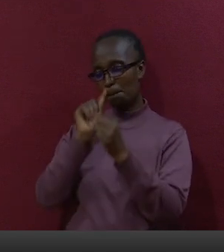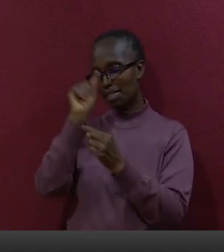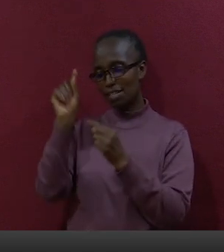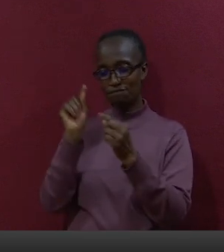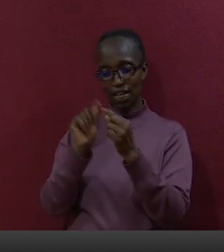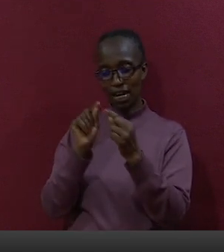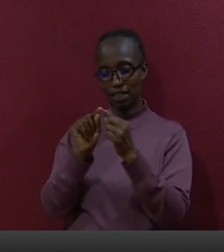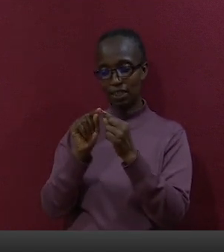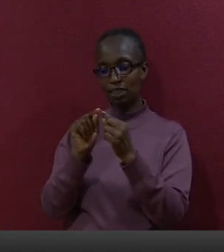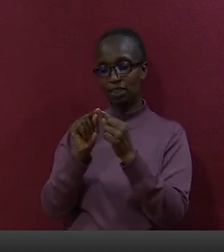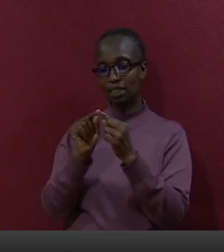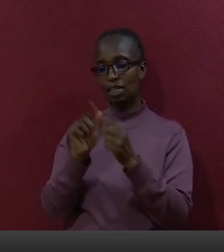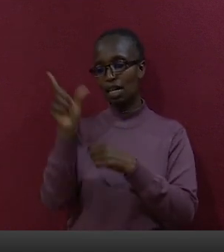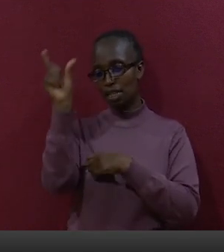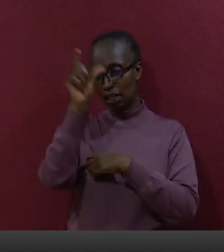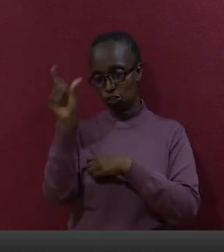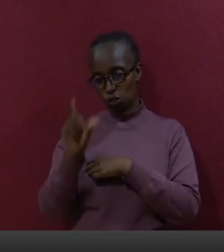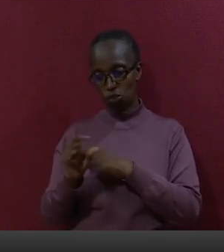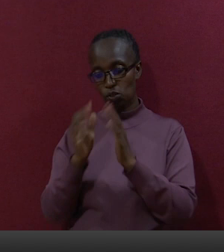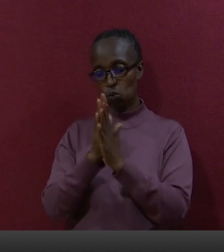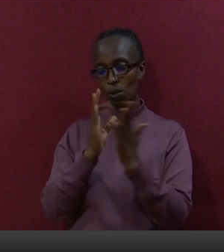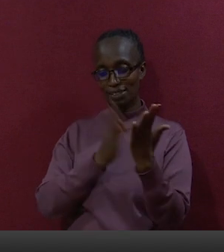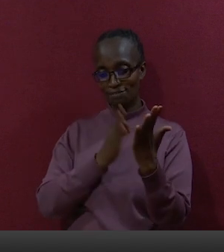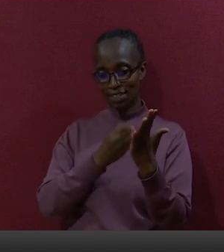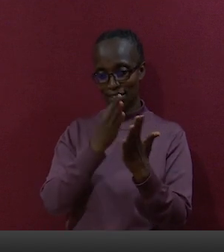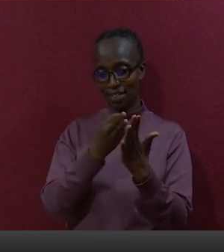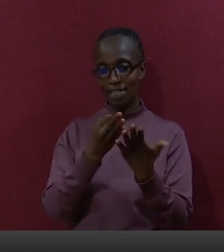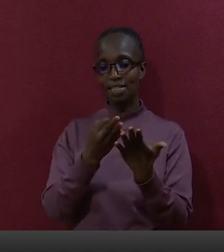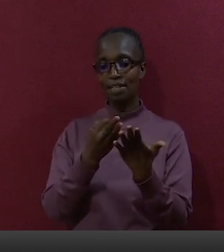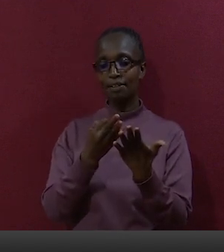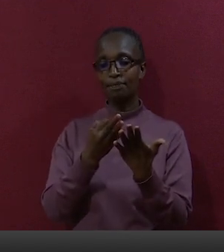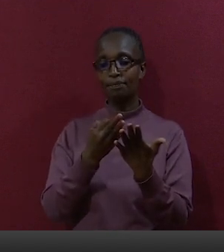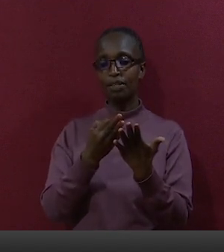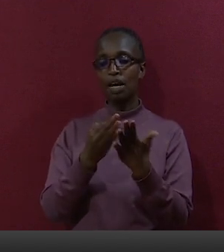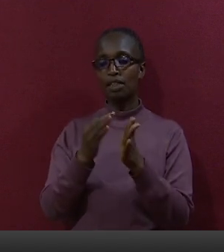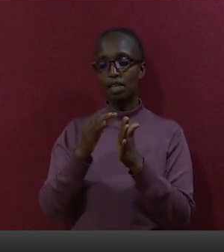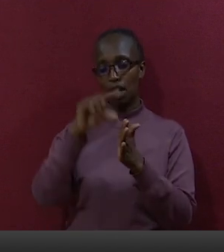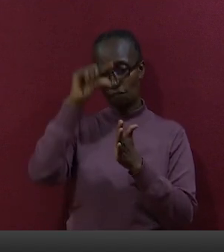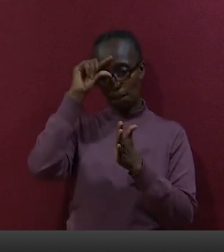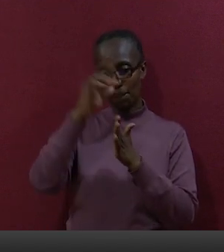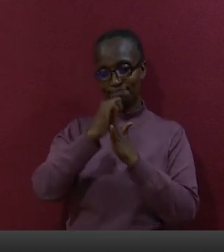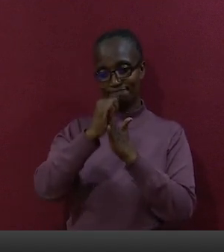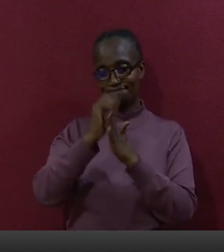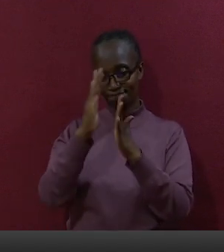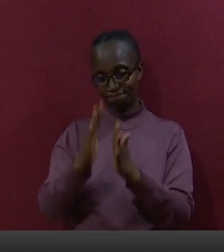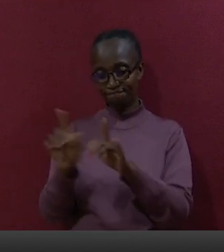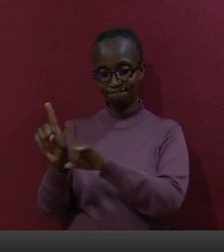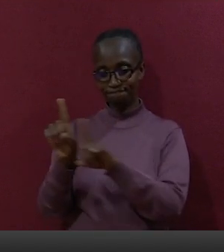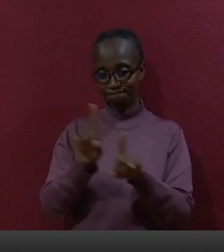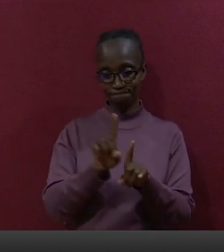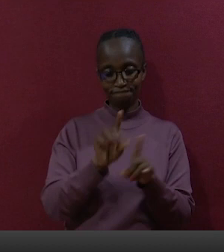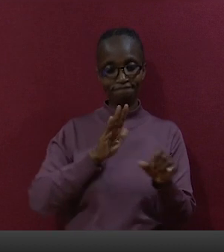3,536,162 bags of crop specific region specific fertilizer. And in the